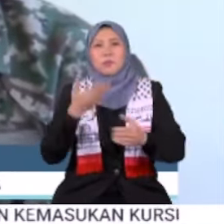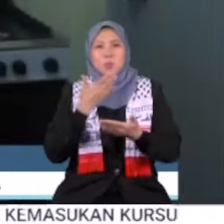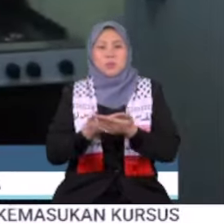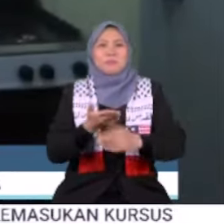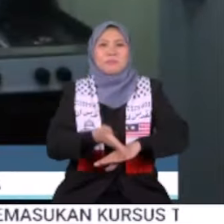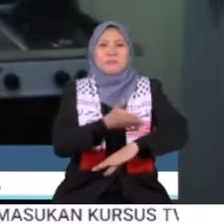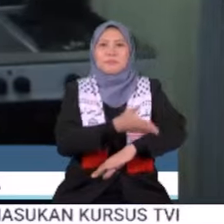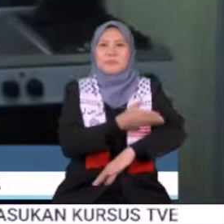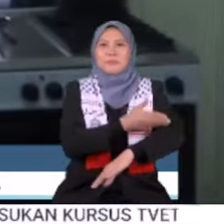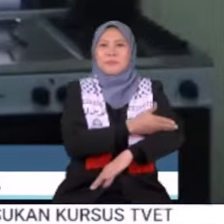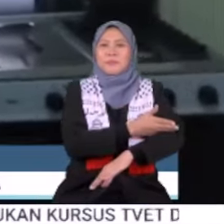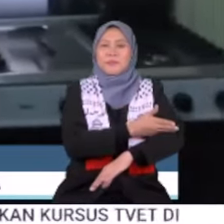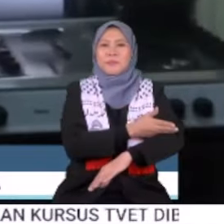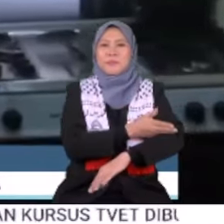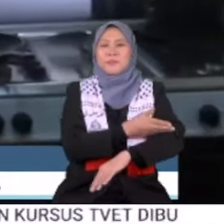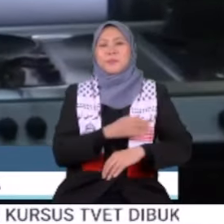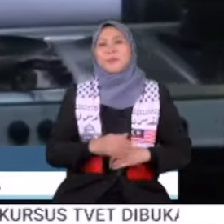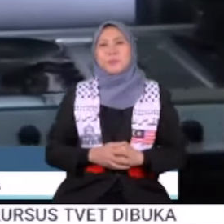untuk